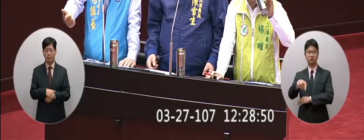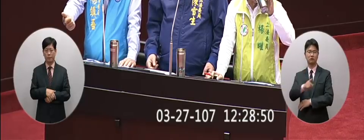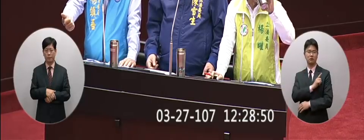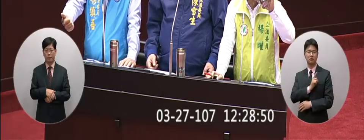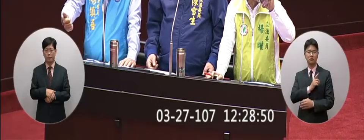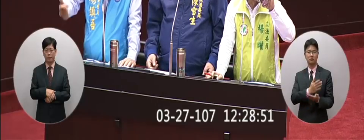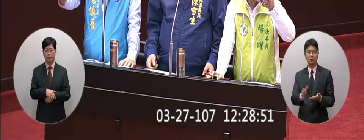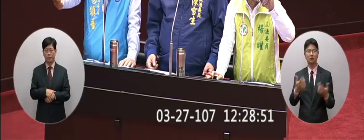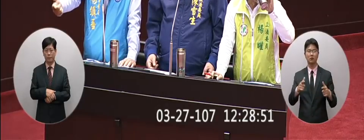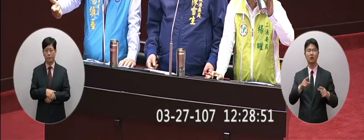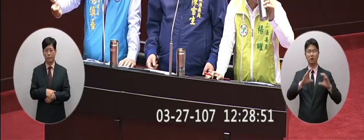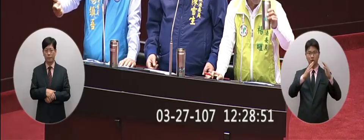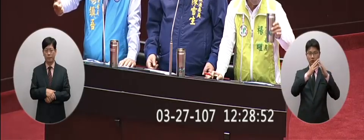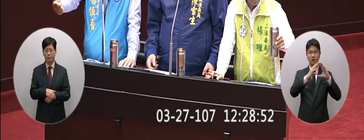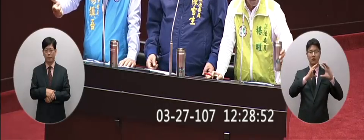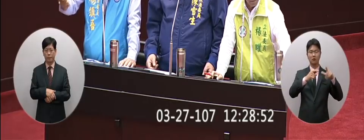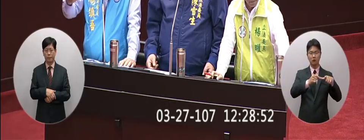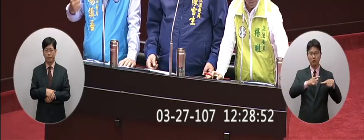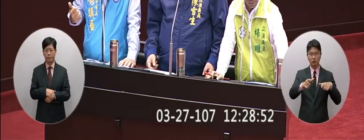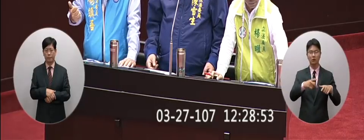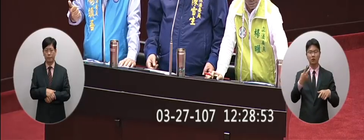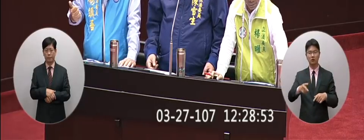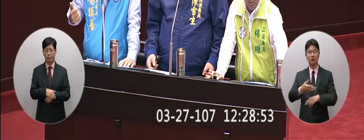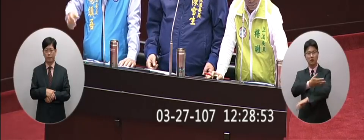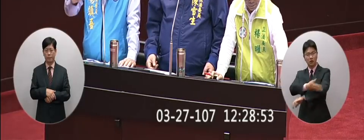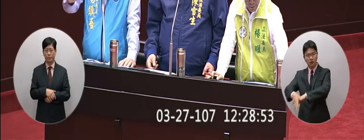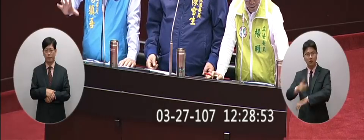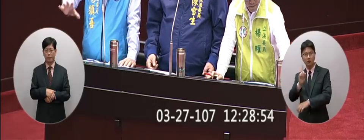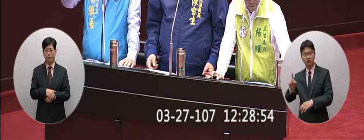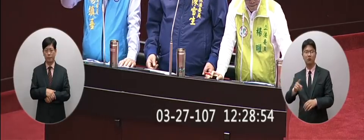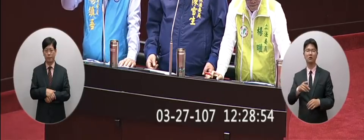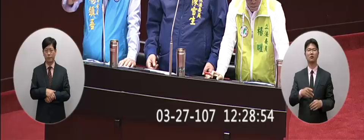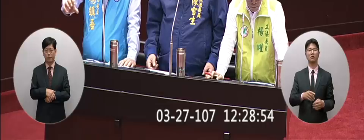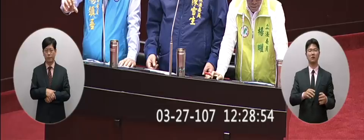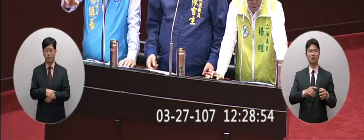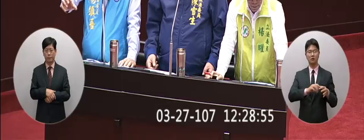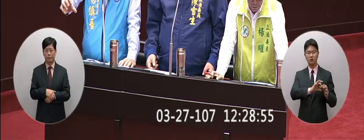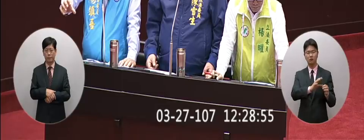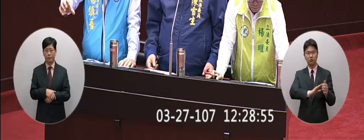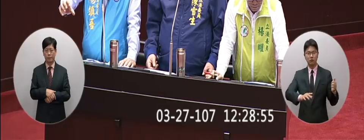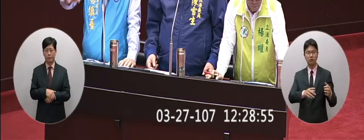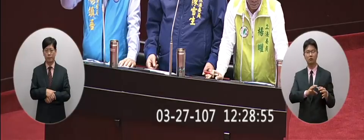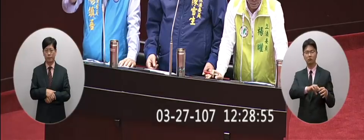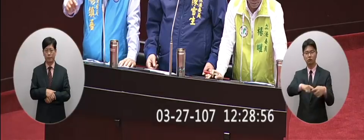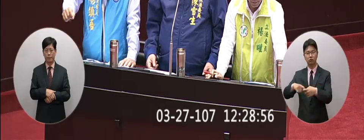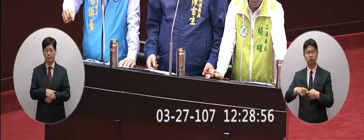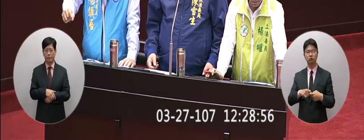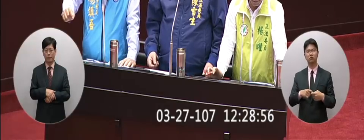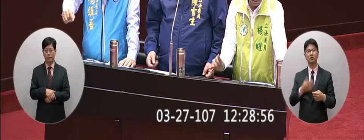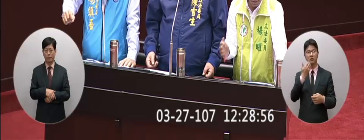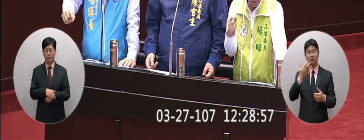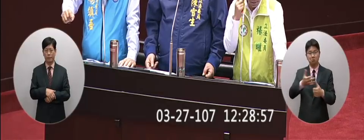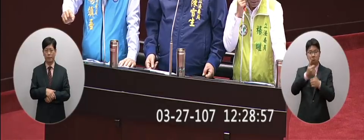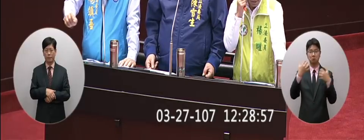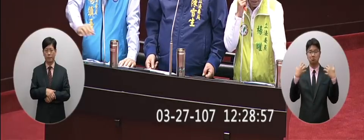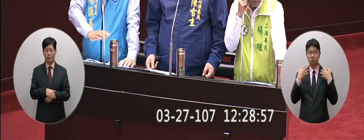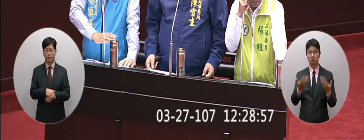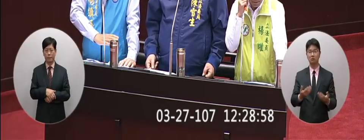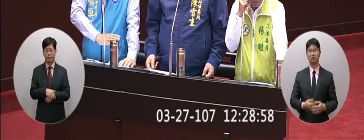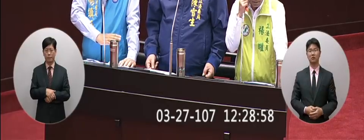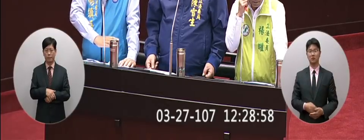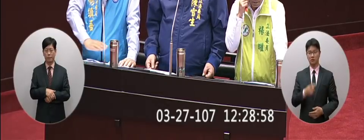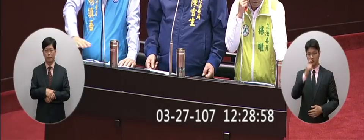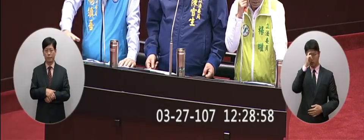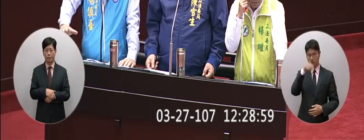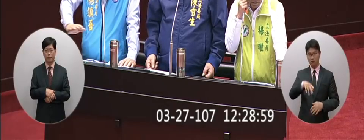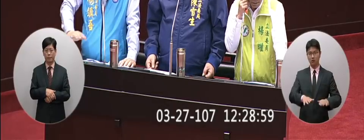含国家公园范围，包含有一些水利河川的部分。所以这必须在中央有一个总责机构，那地方政府目前我想评估